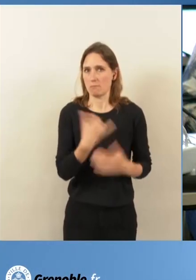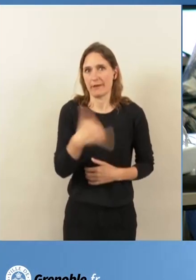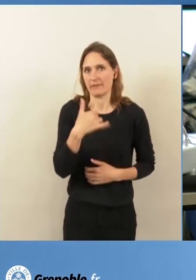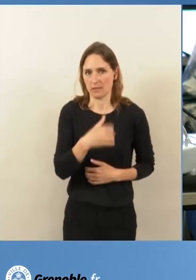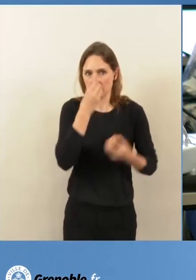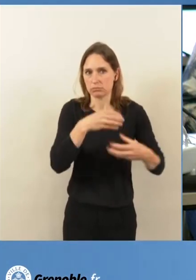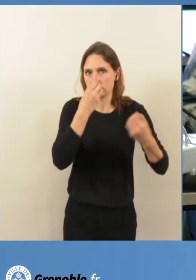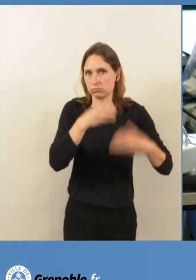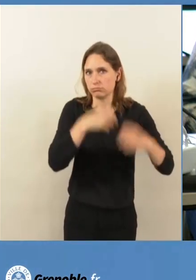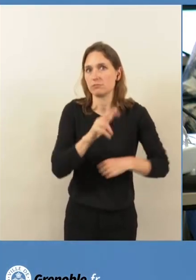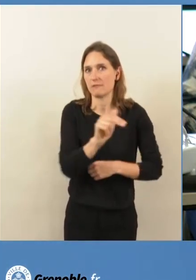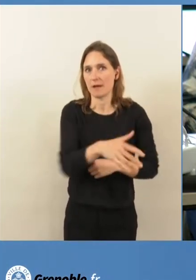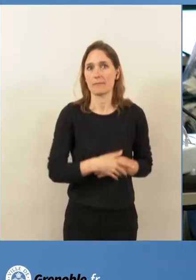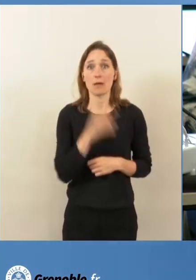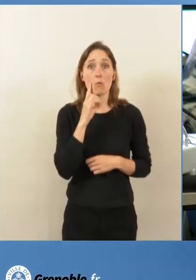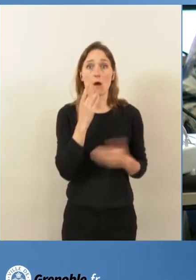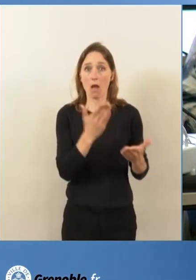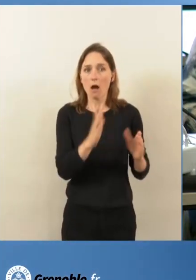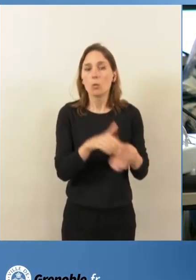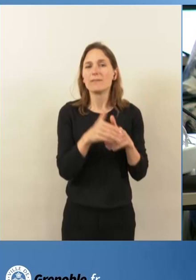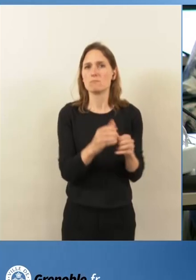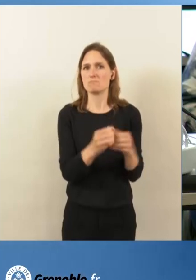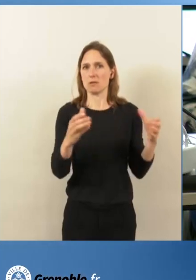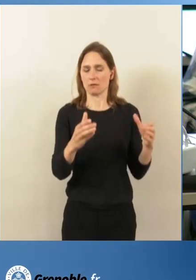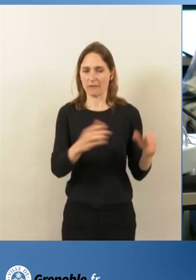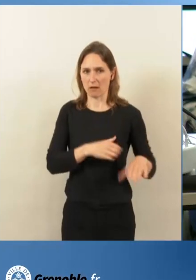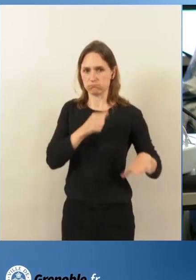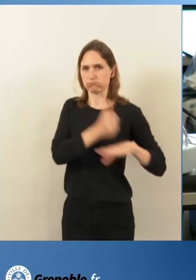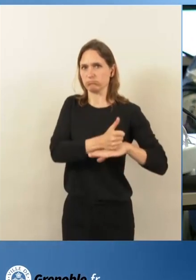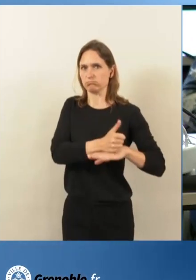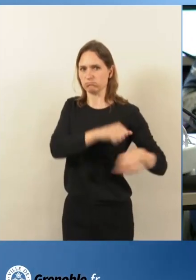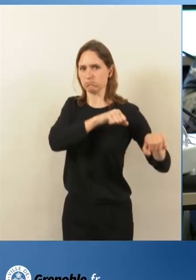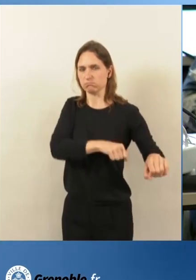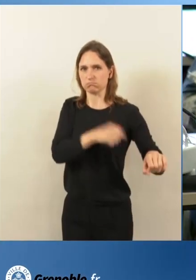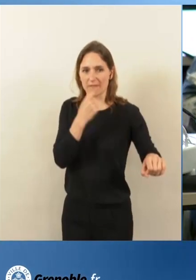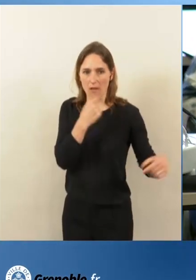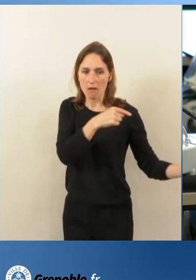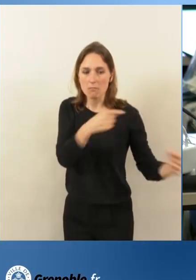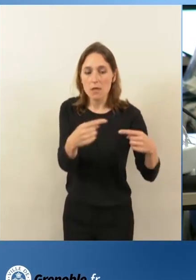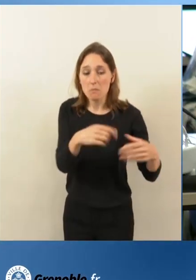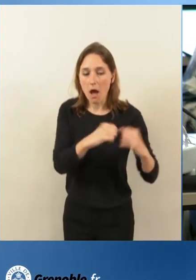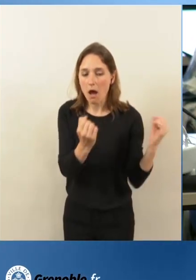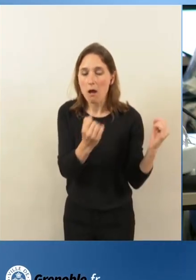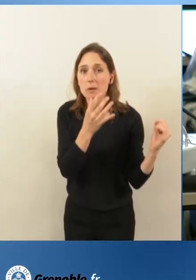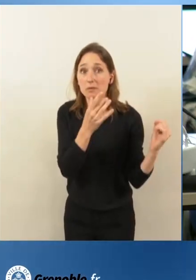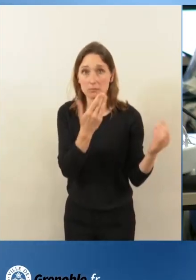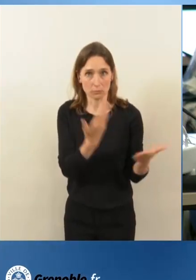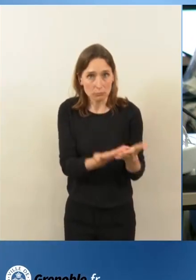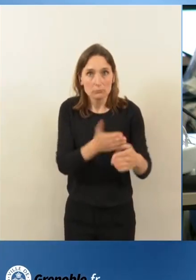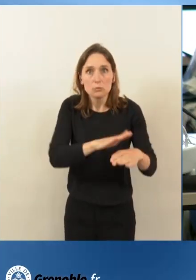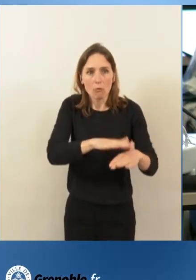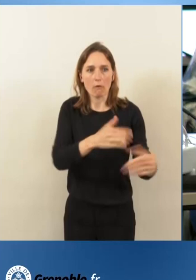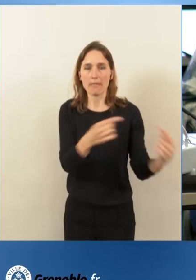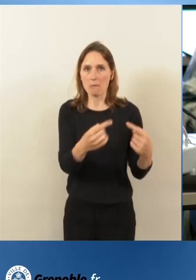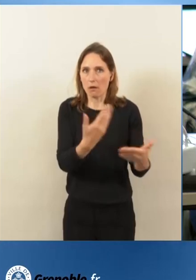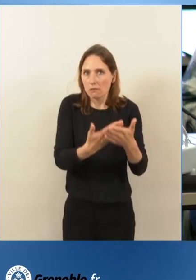cette autorité absolue sur cette majorité et bien vous ne laisserez pas la place au débat ce qui est quand même le cœur de la démocratie y compris dans